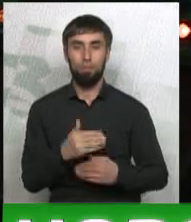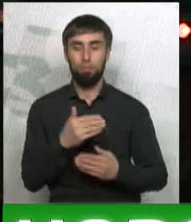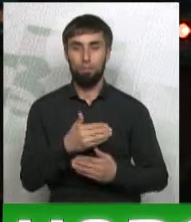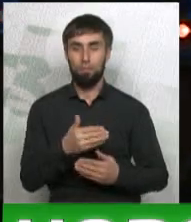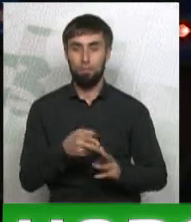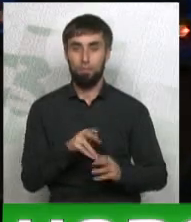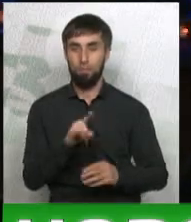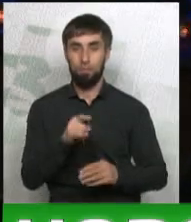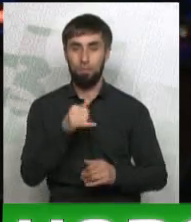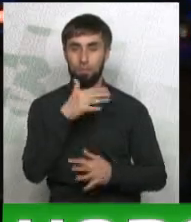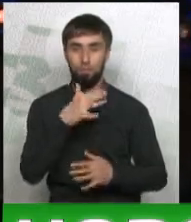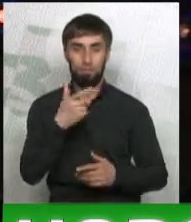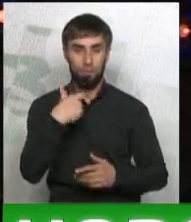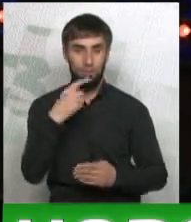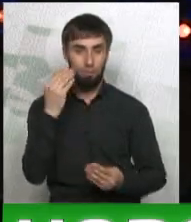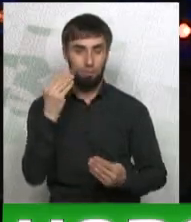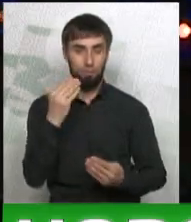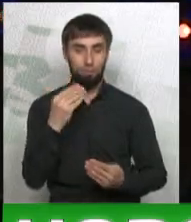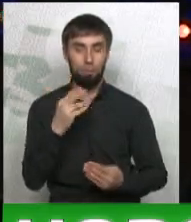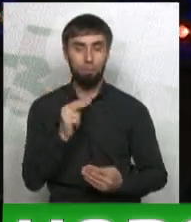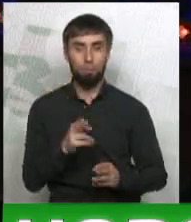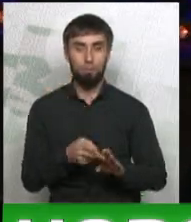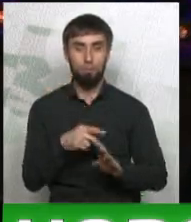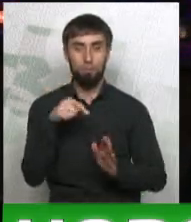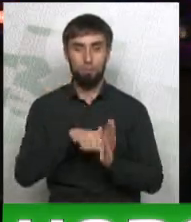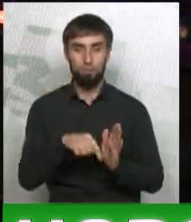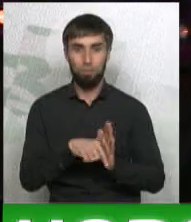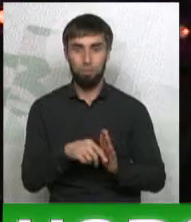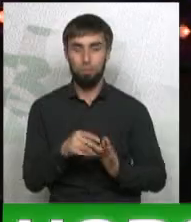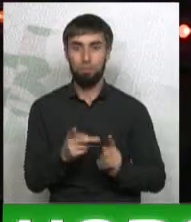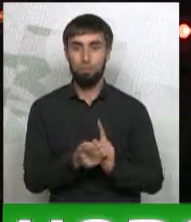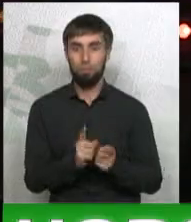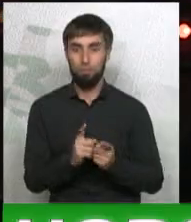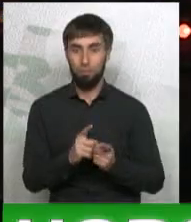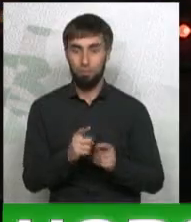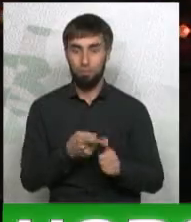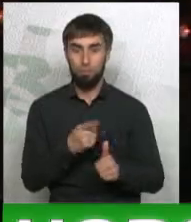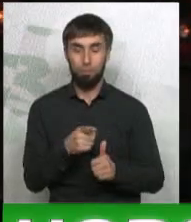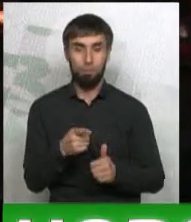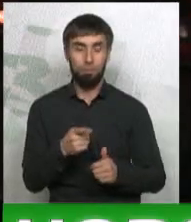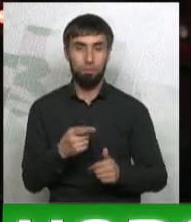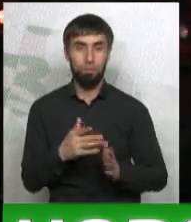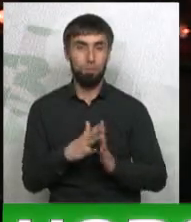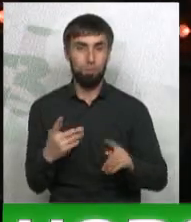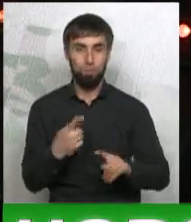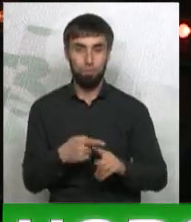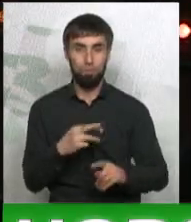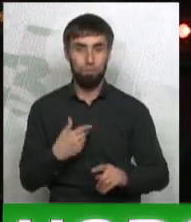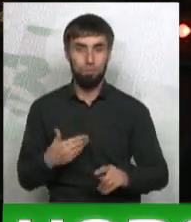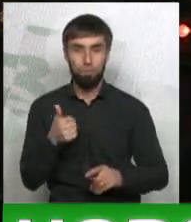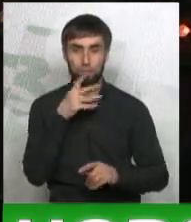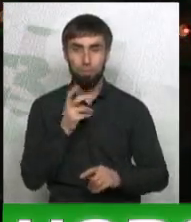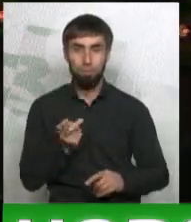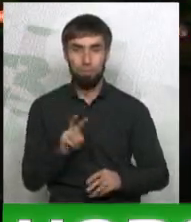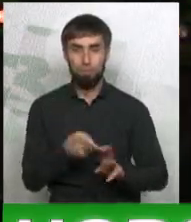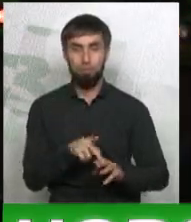не можете, вот как материальное, внешнее состояние театра – это огромный плюс для нас, потому что, когда приходишь, ну,